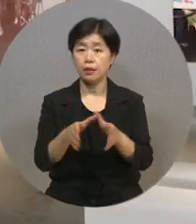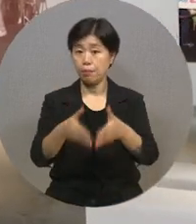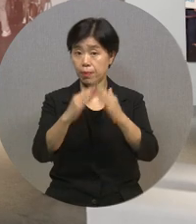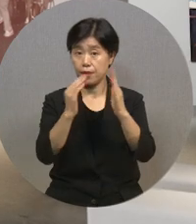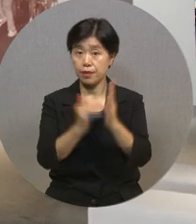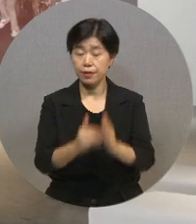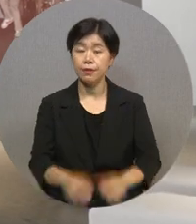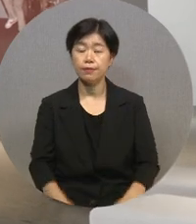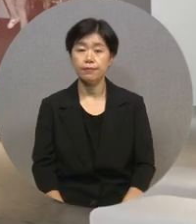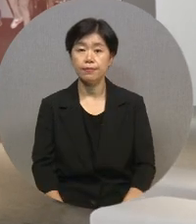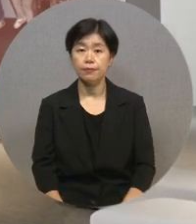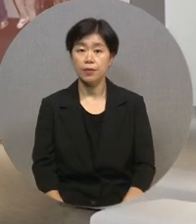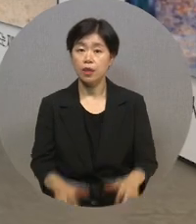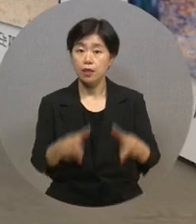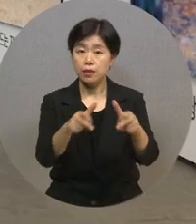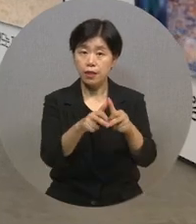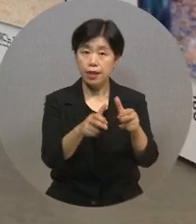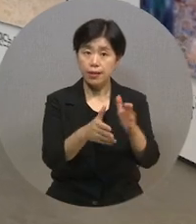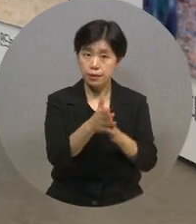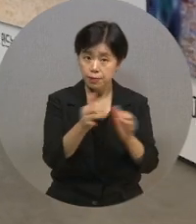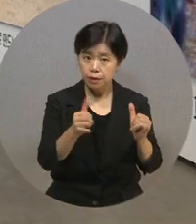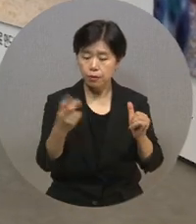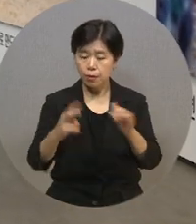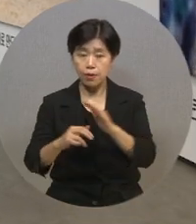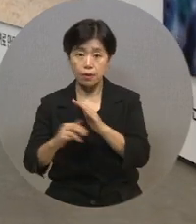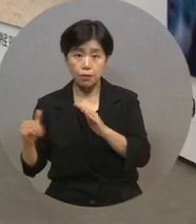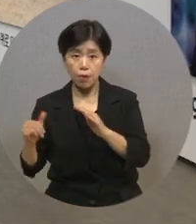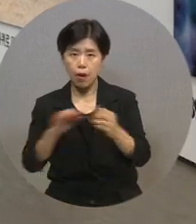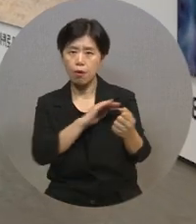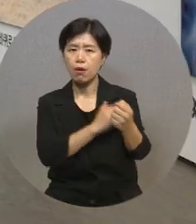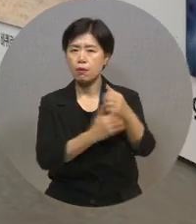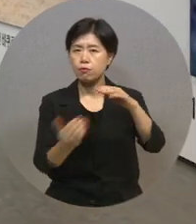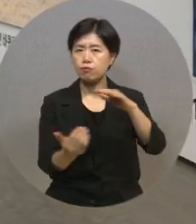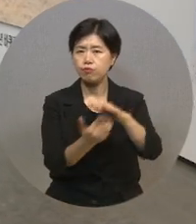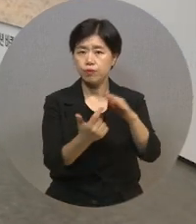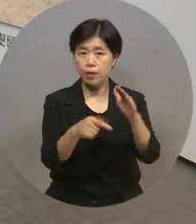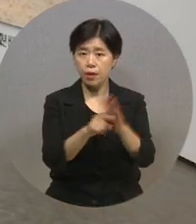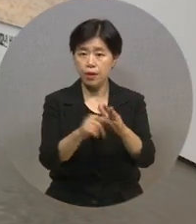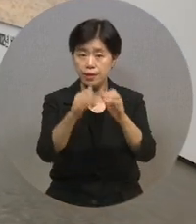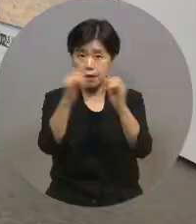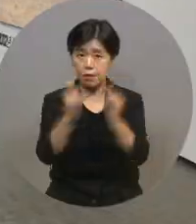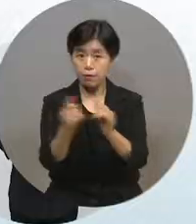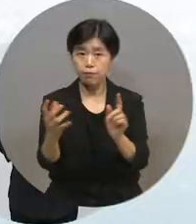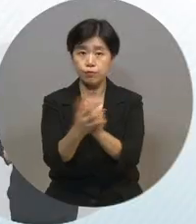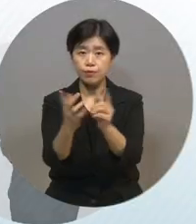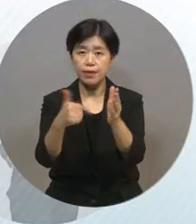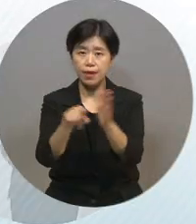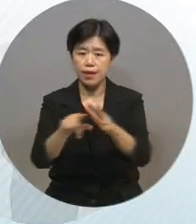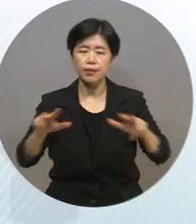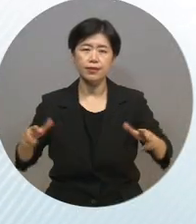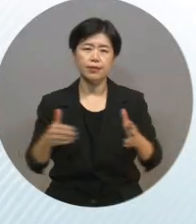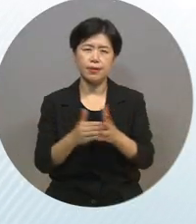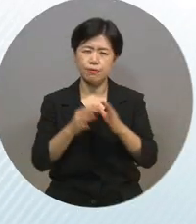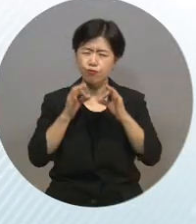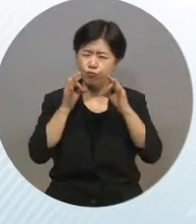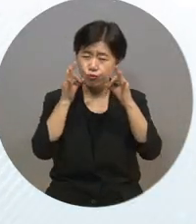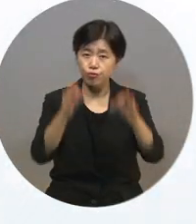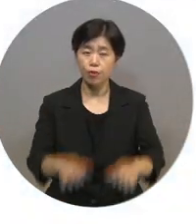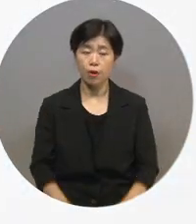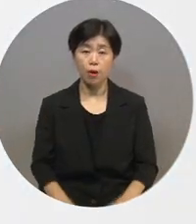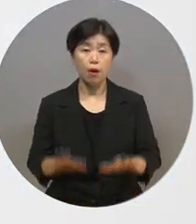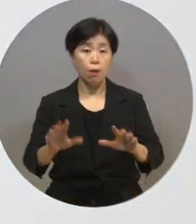한국장애인재활협회. 장애시민과 가족의 권리 실현 및 사회적 통합을 위해 달려온 그 소중한 시간이